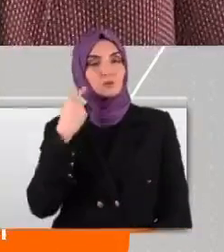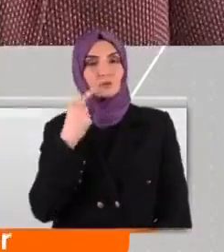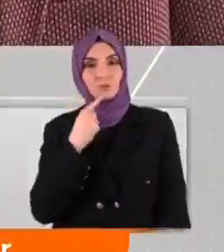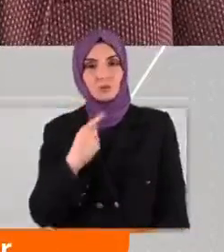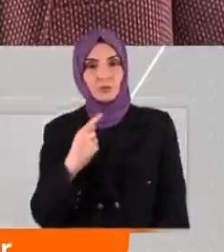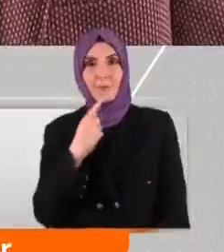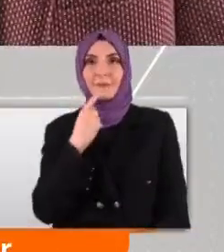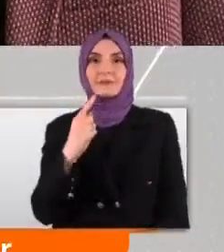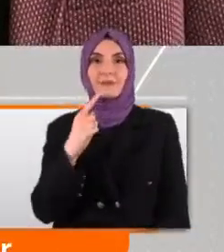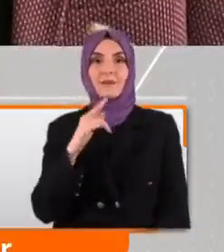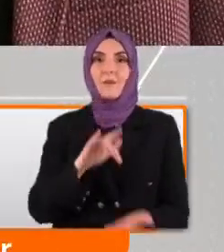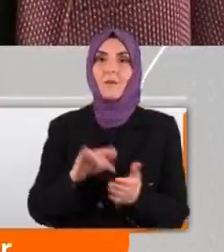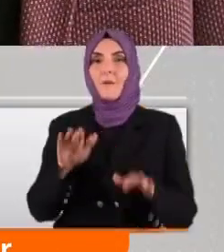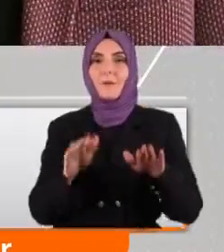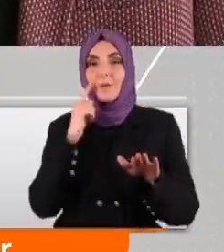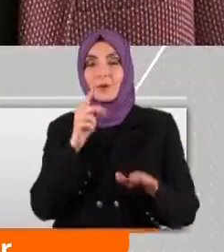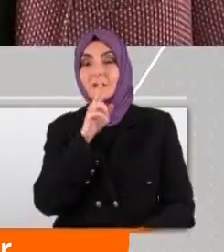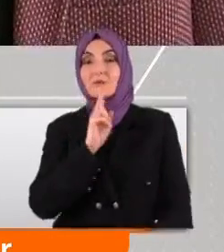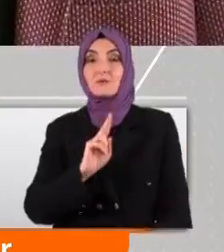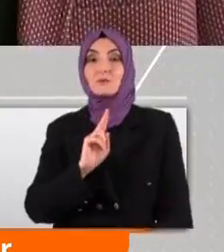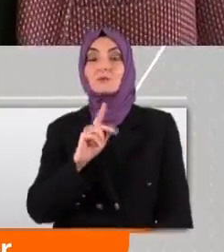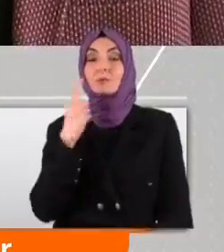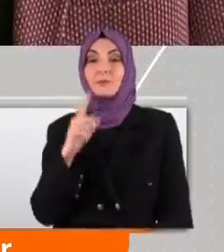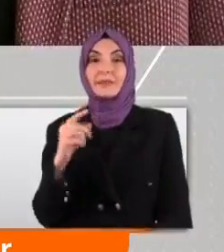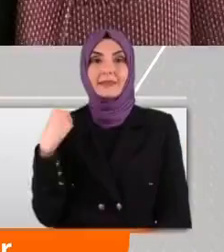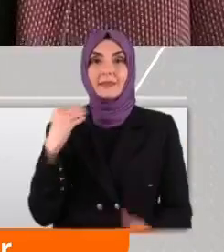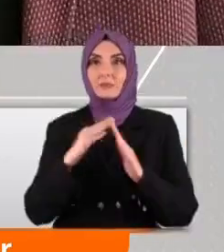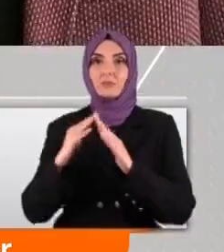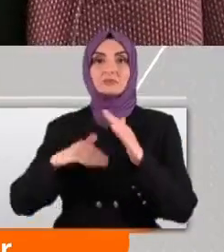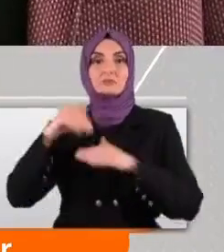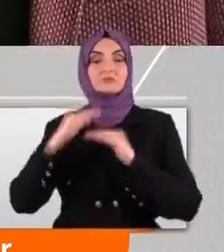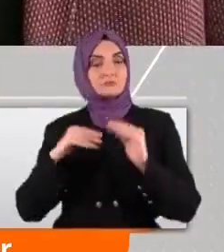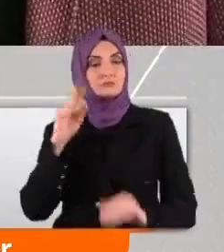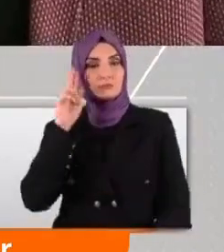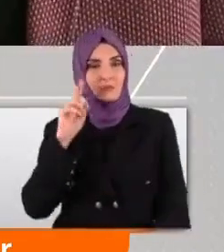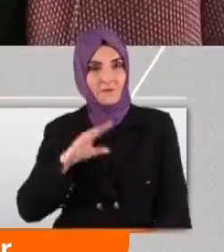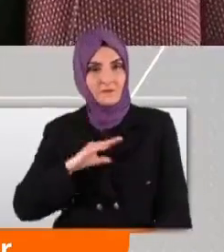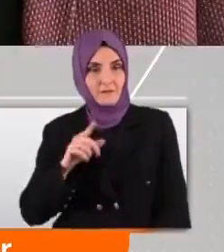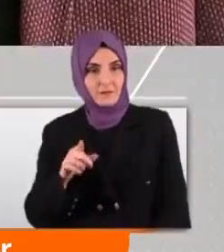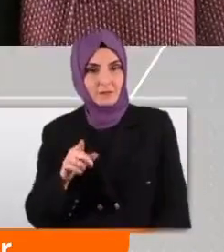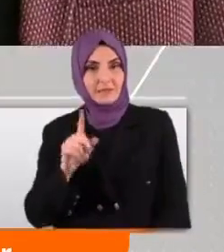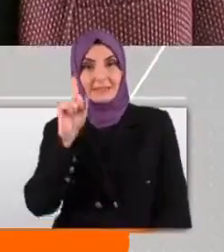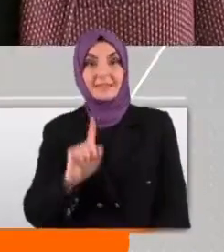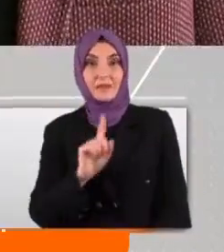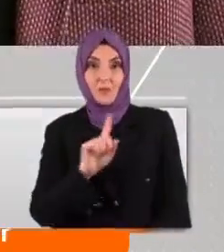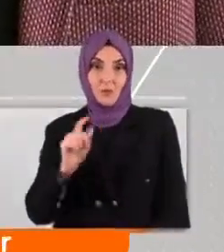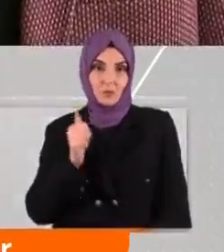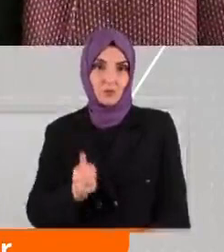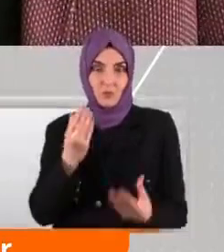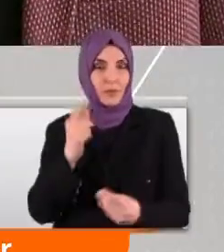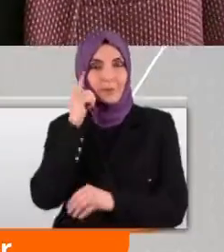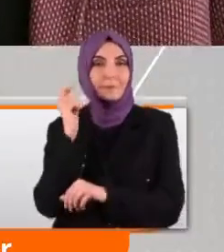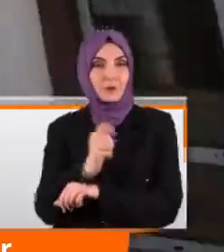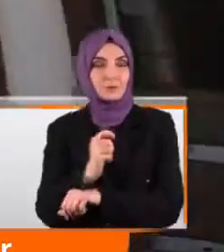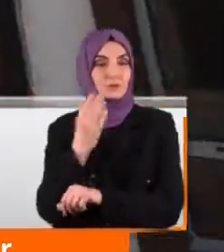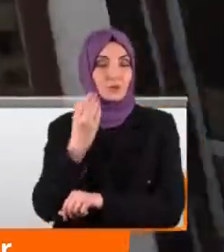ortalamada 200 bin yeni konut yapılması projelendirildi şu anda. Yapılan başvuru sayısı da bugün itibariyle ilk 10 gün oldu şu anda. 500 bini